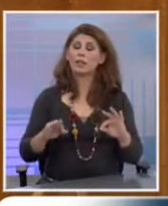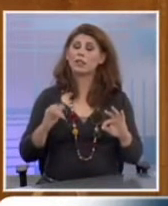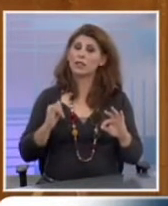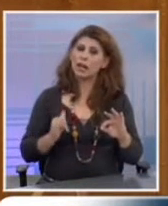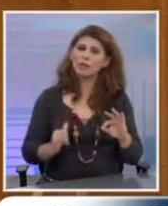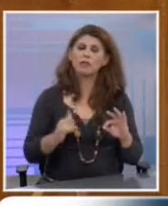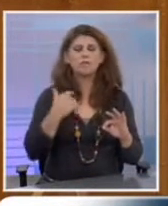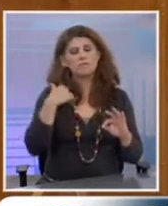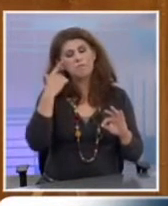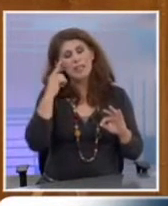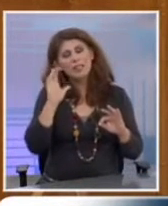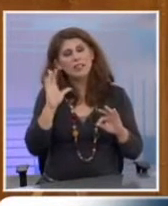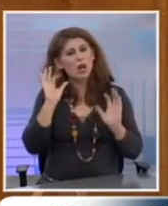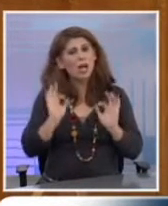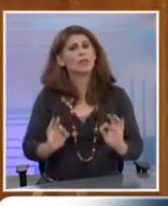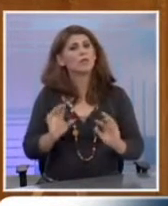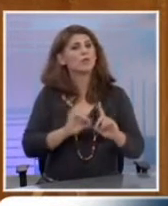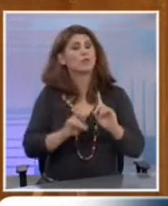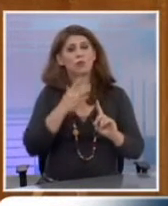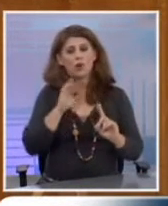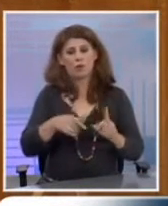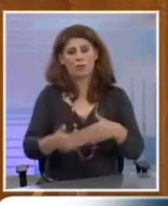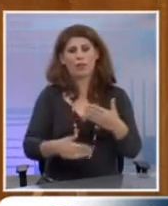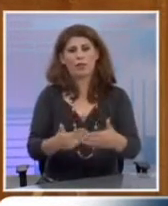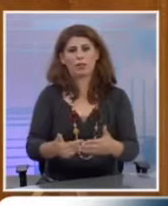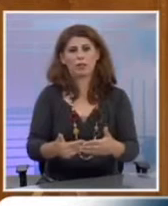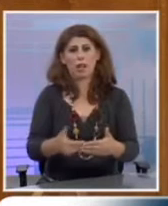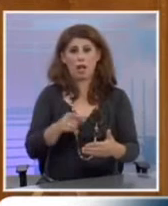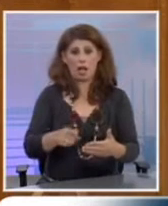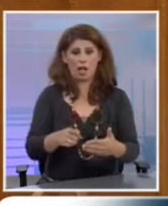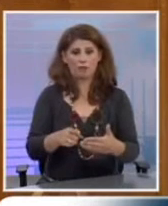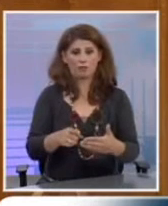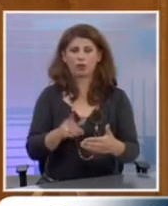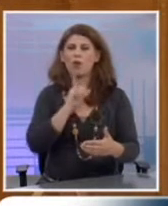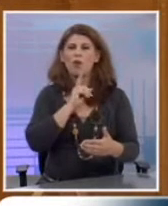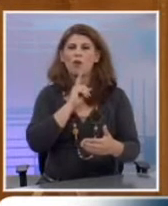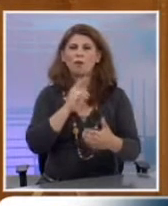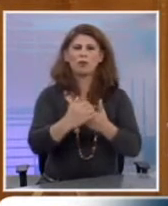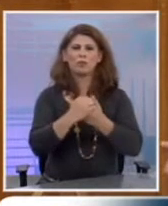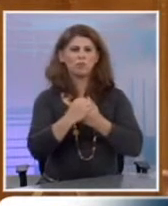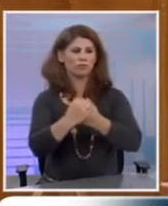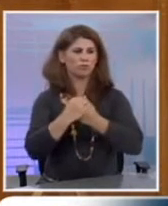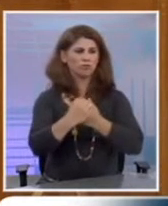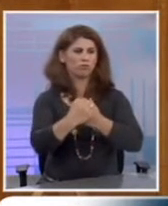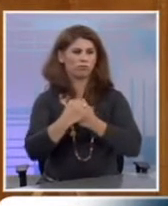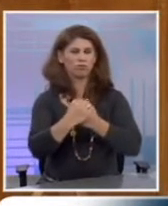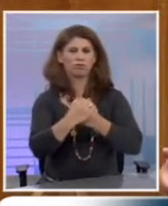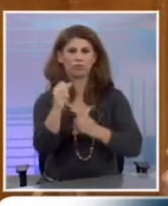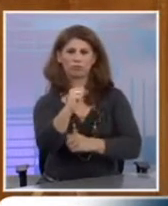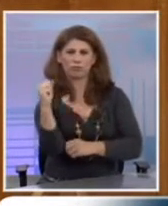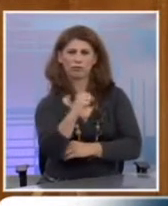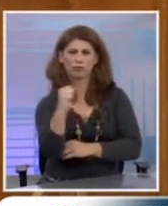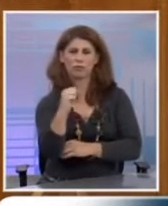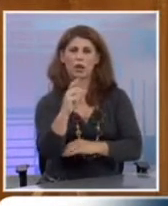ακριβώς για ποιο λόγο, αυτοί το ξέρουν, αυτή η διαδικασία. Αυτό το bras de fer, πρέπει να ομολογήσω ότι από